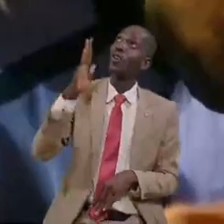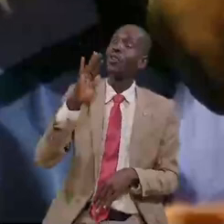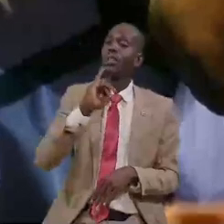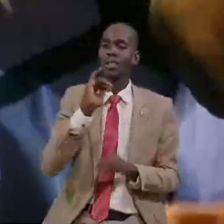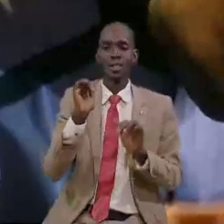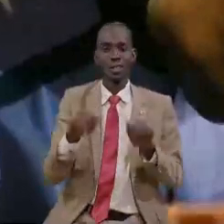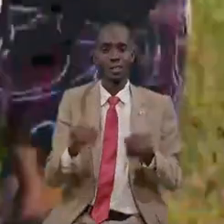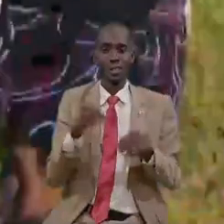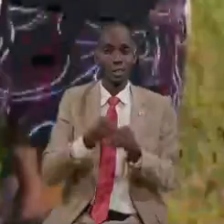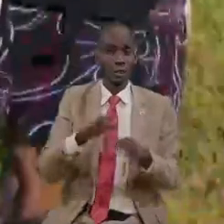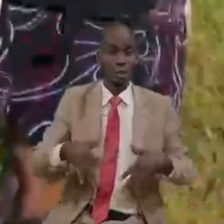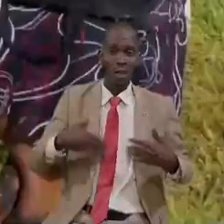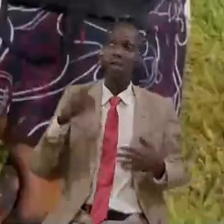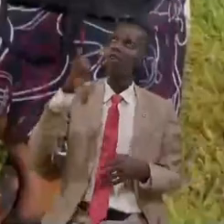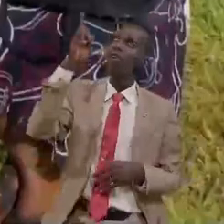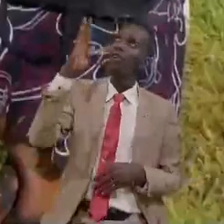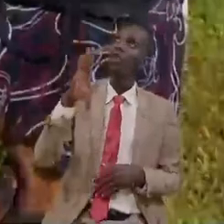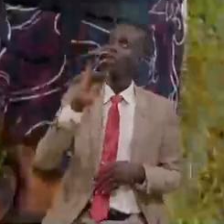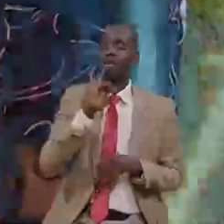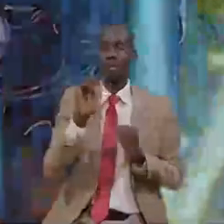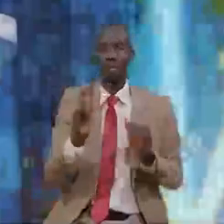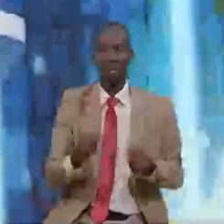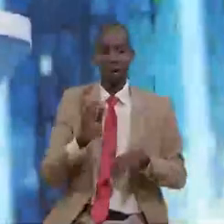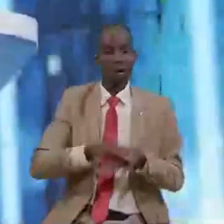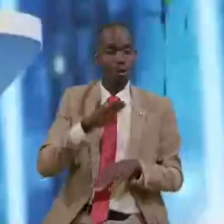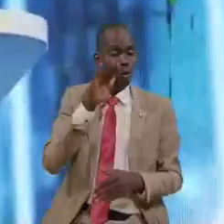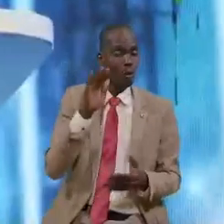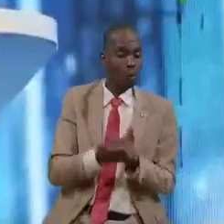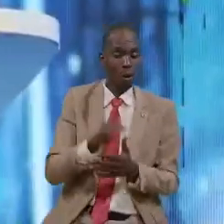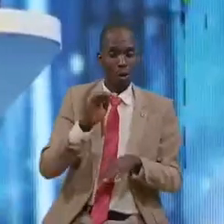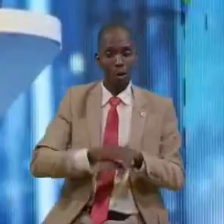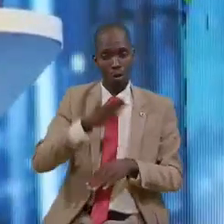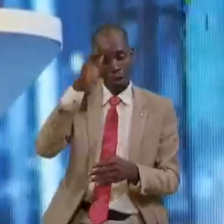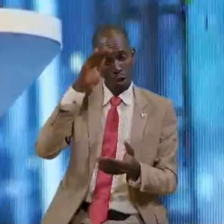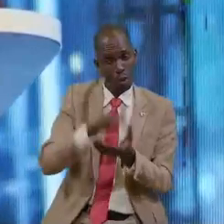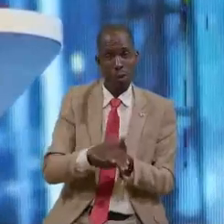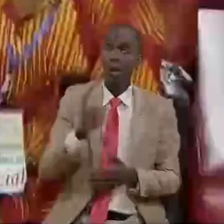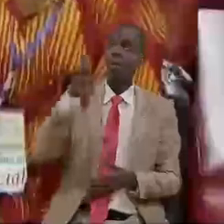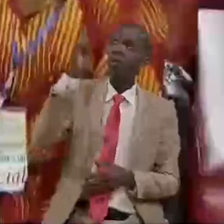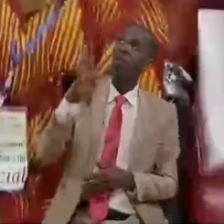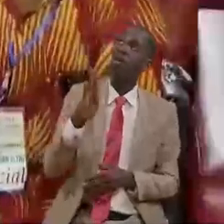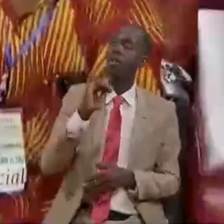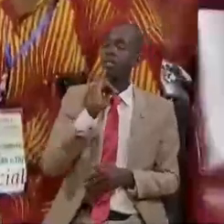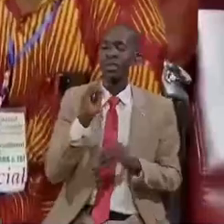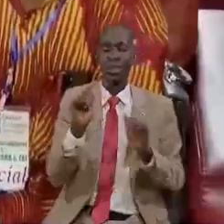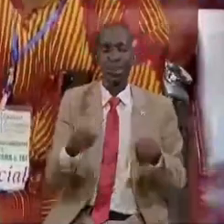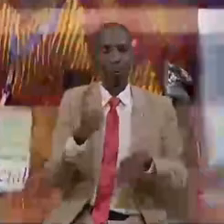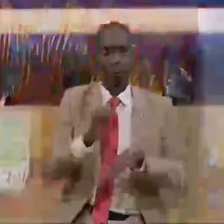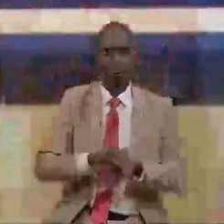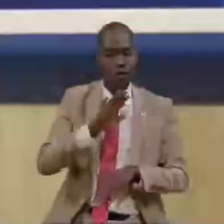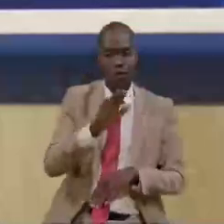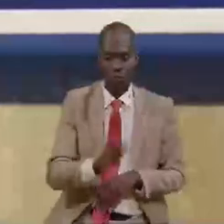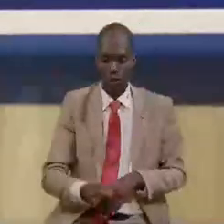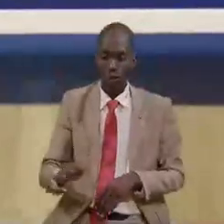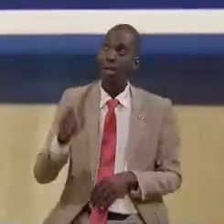Dieu est capable. Dans votre femme, dans votre mari, Dieu est capable. Dans vos enfants,